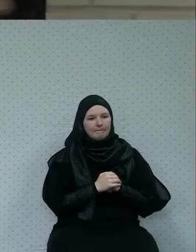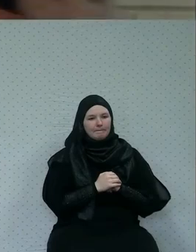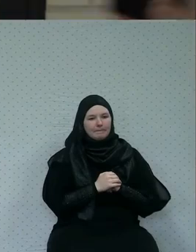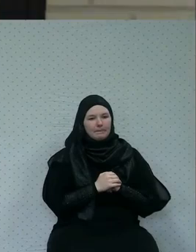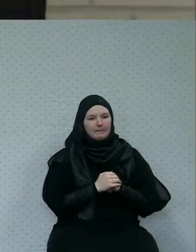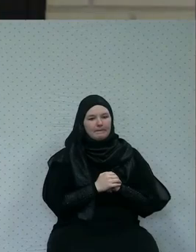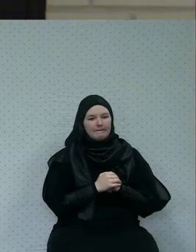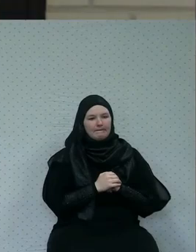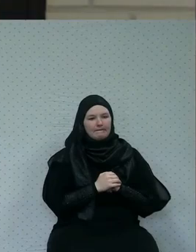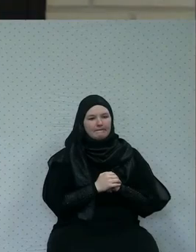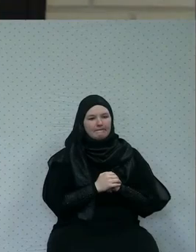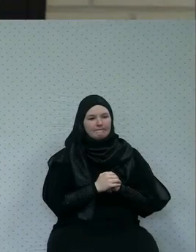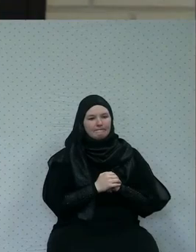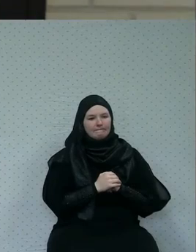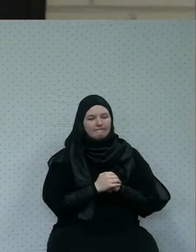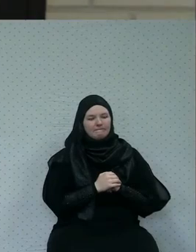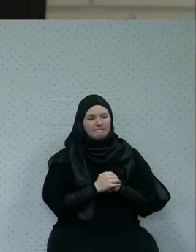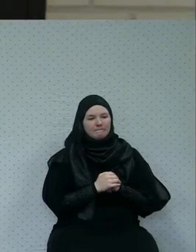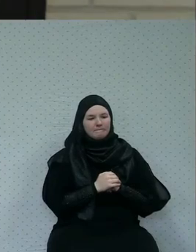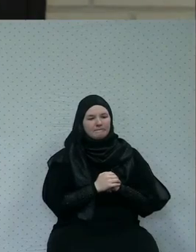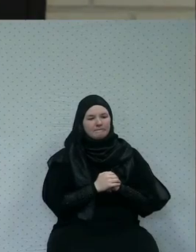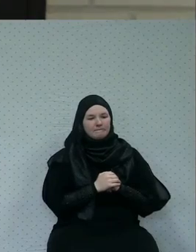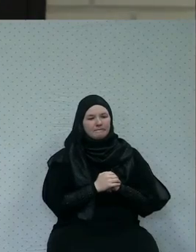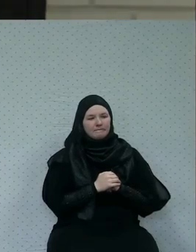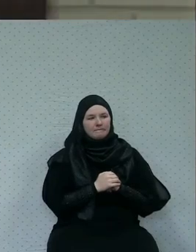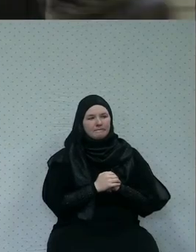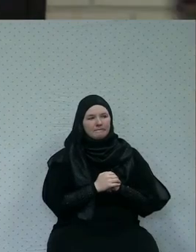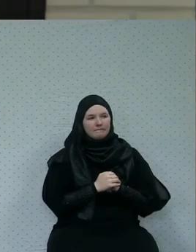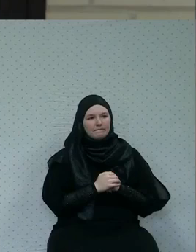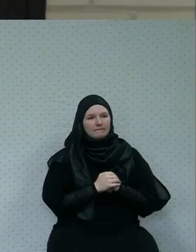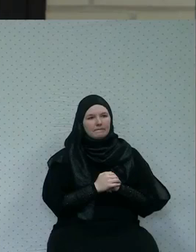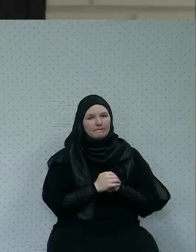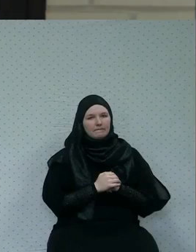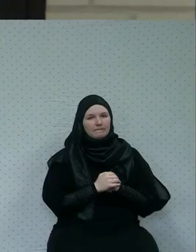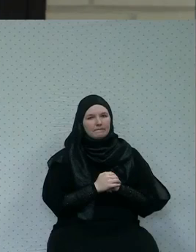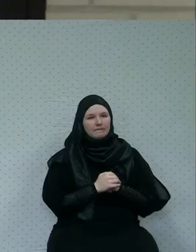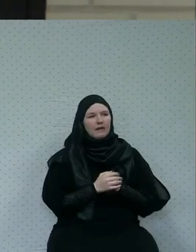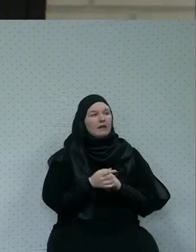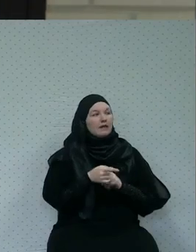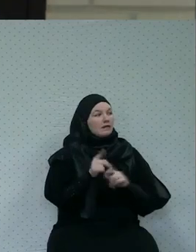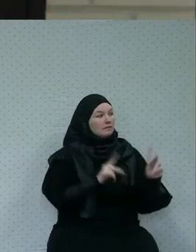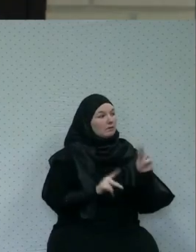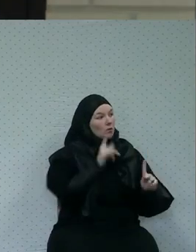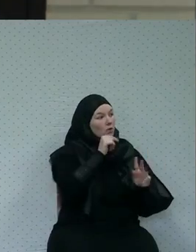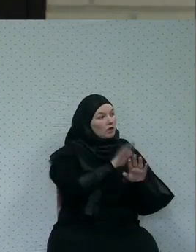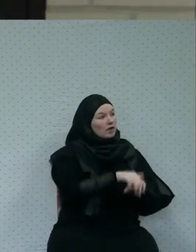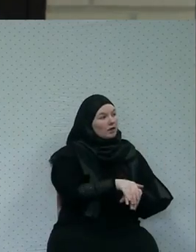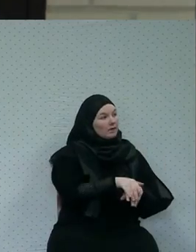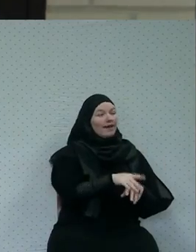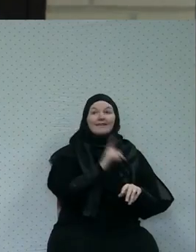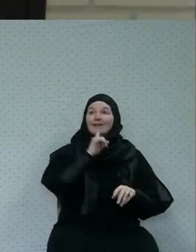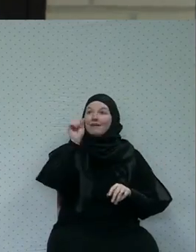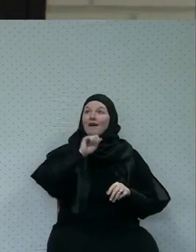وَإِذَا دُعُوا إِلَى اللَّهِ وَرَسُولِهِ لِيَحْكُمَ بَيْنَهُمْ. They are reluctant. They are